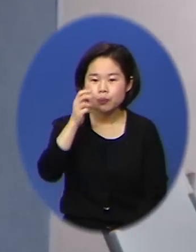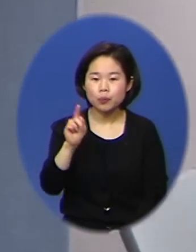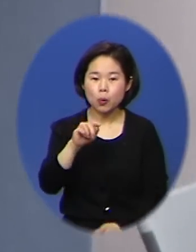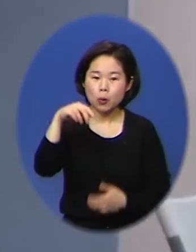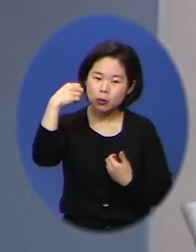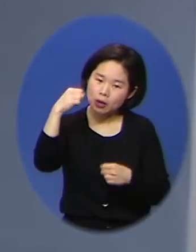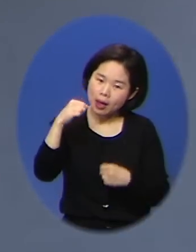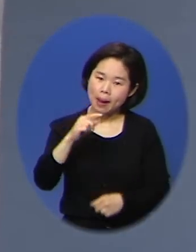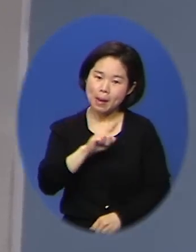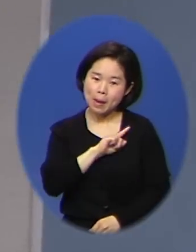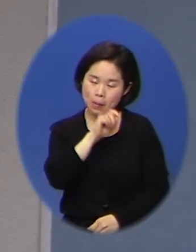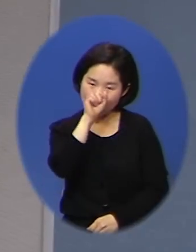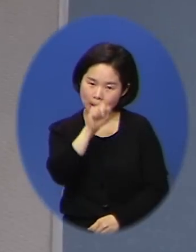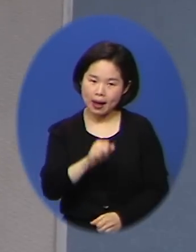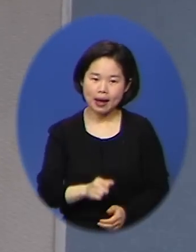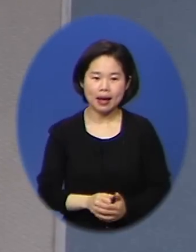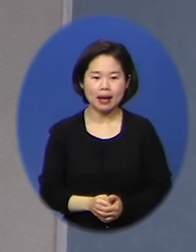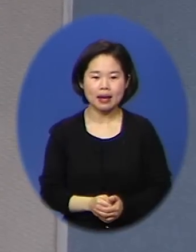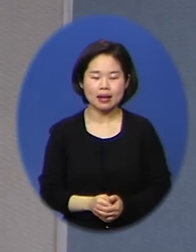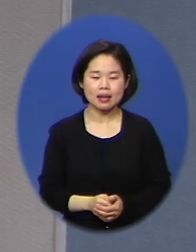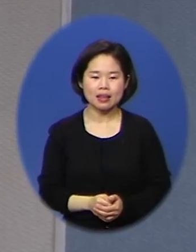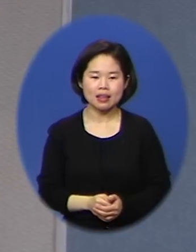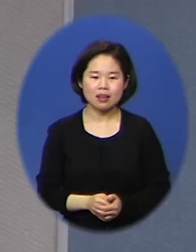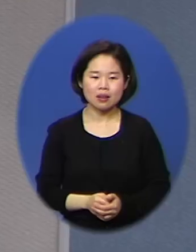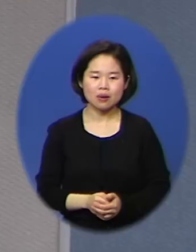댄스 제일 좋아서요. 예. 네.